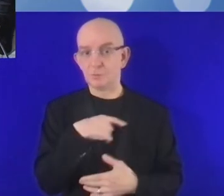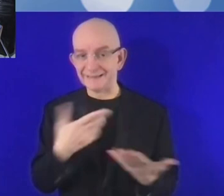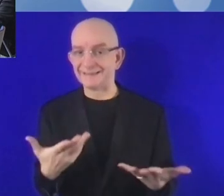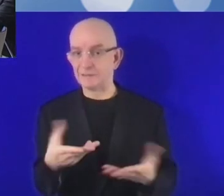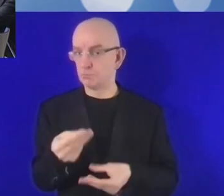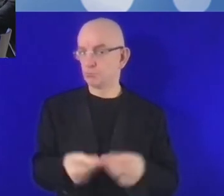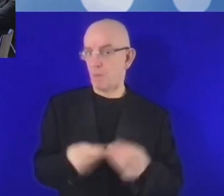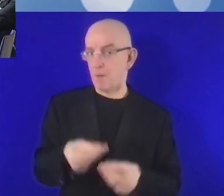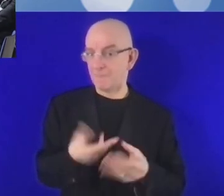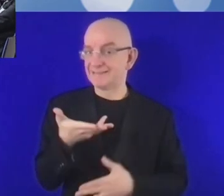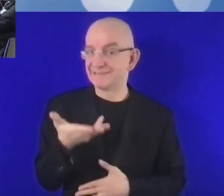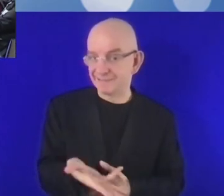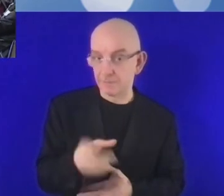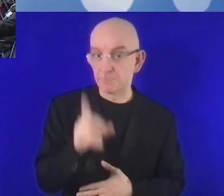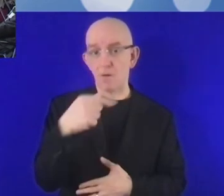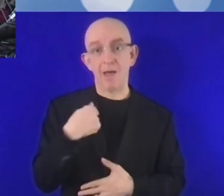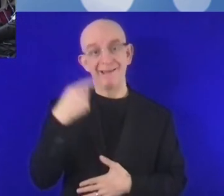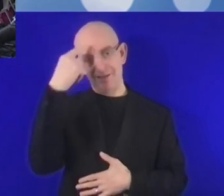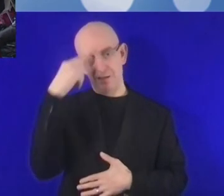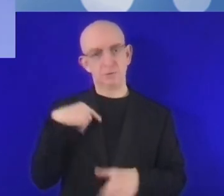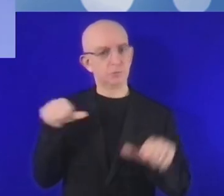И, конечно, поймите меня правильно.